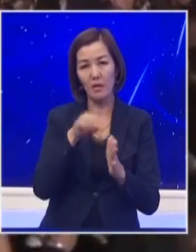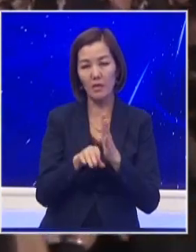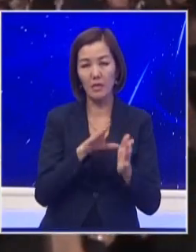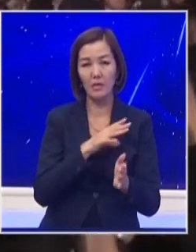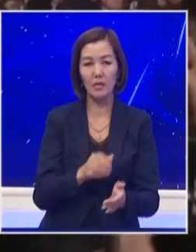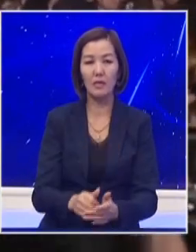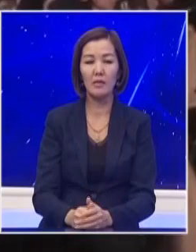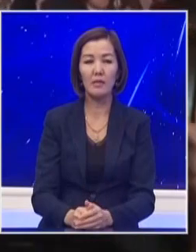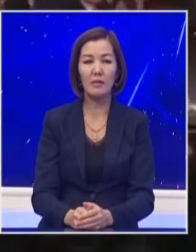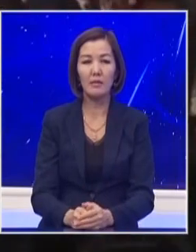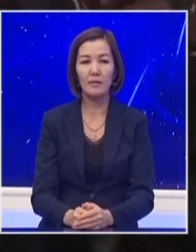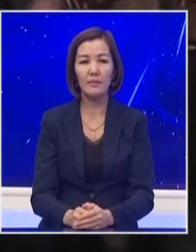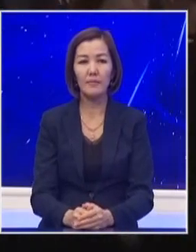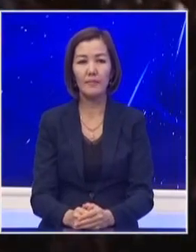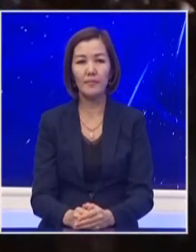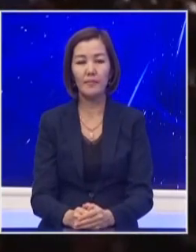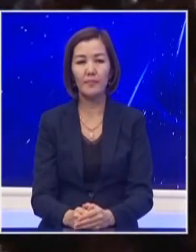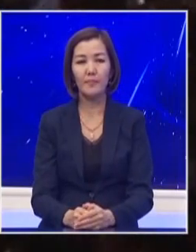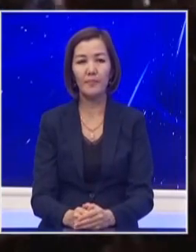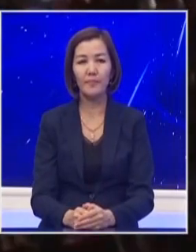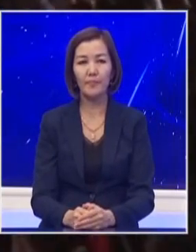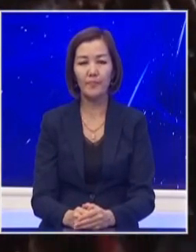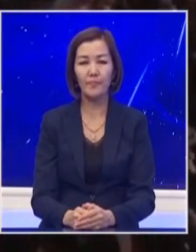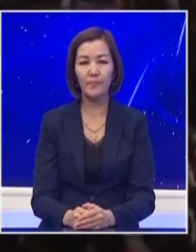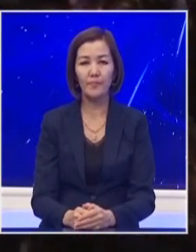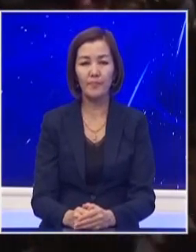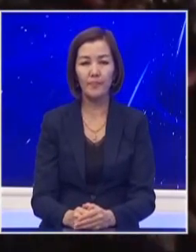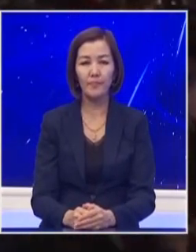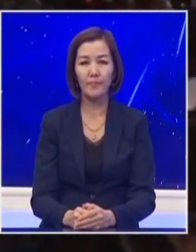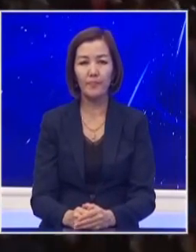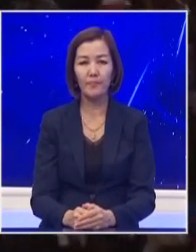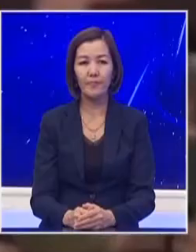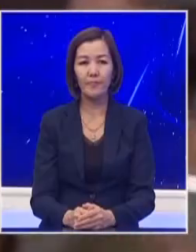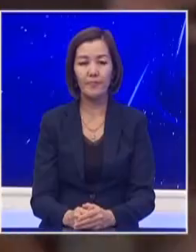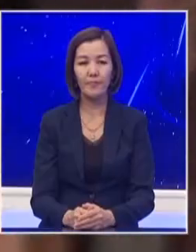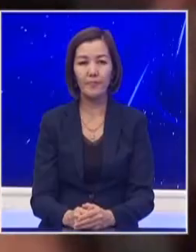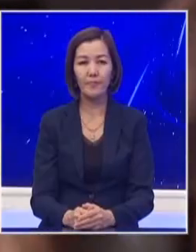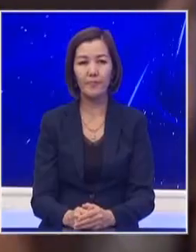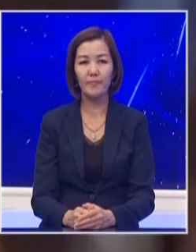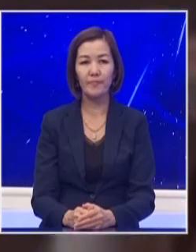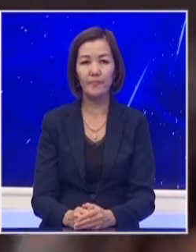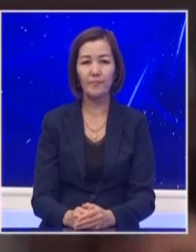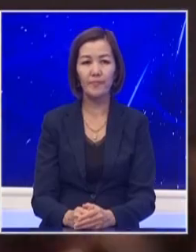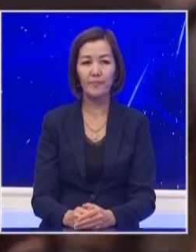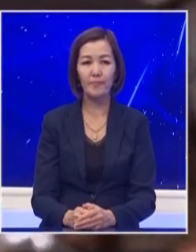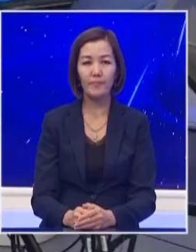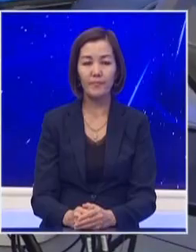жаңалықтарын ғаламтор ақпараттары негізінде дайындаған Ернұр Мадет, Серік Базылхан, Жетісу телеарнасы.